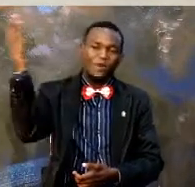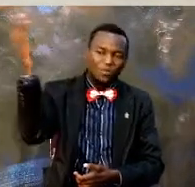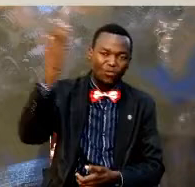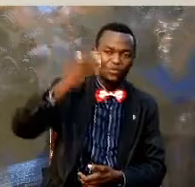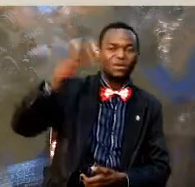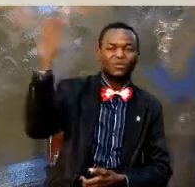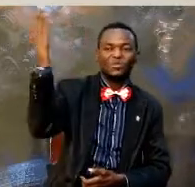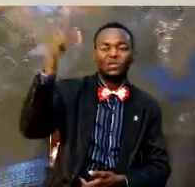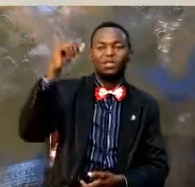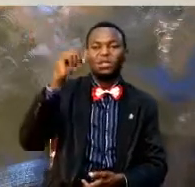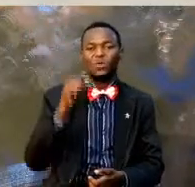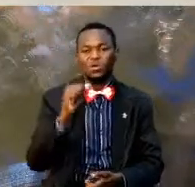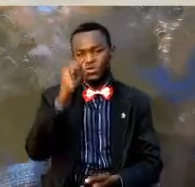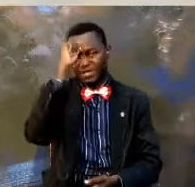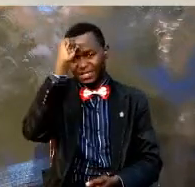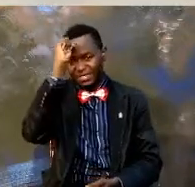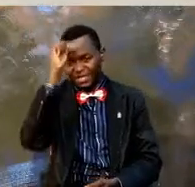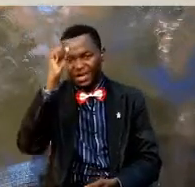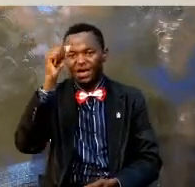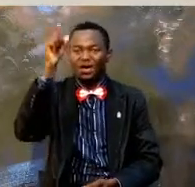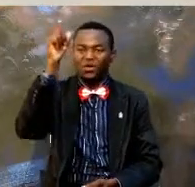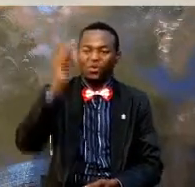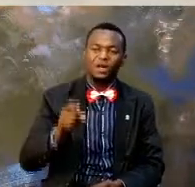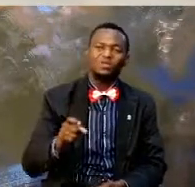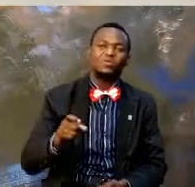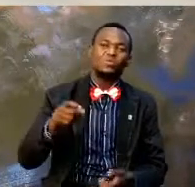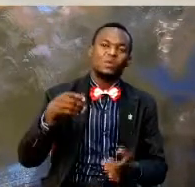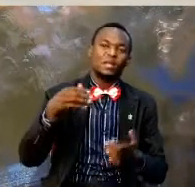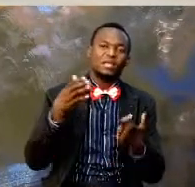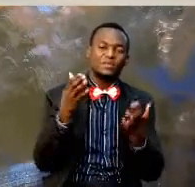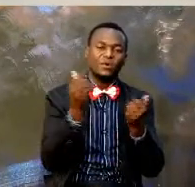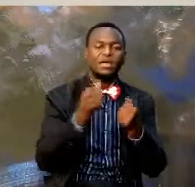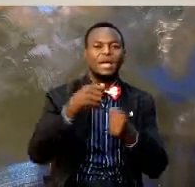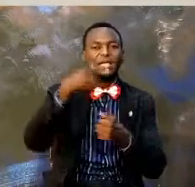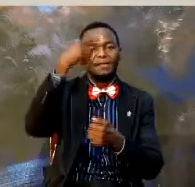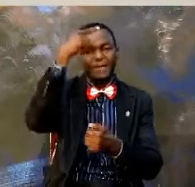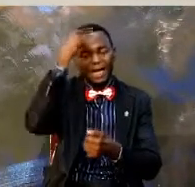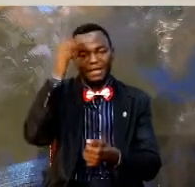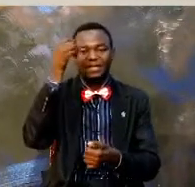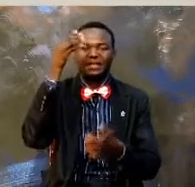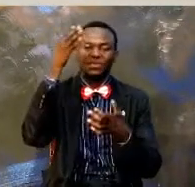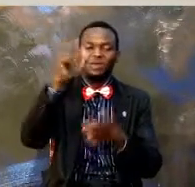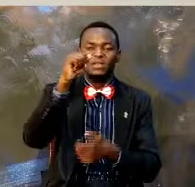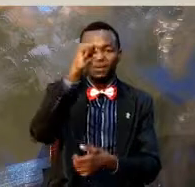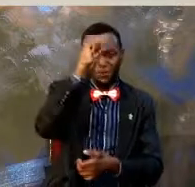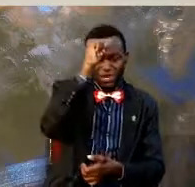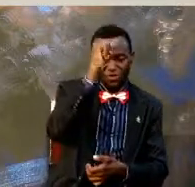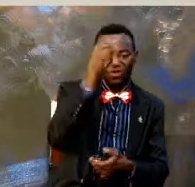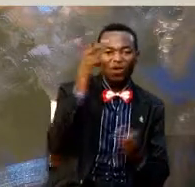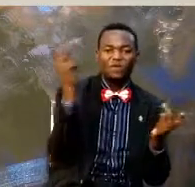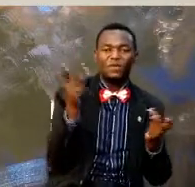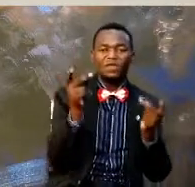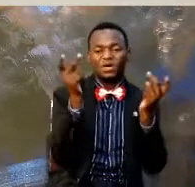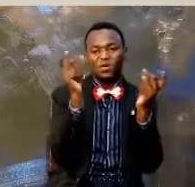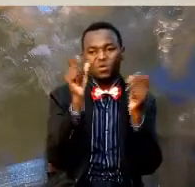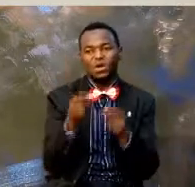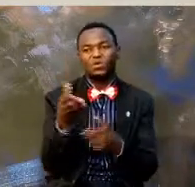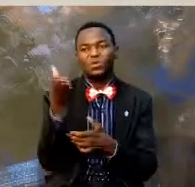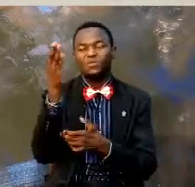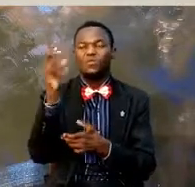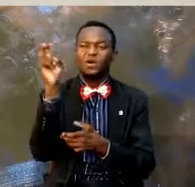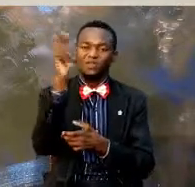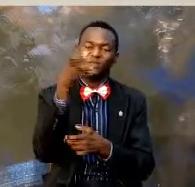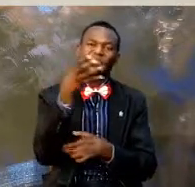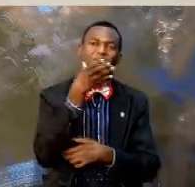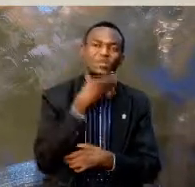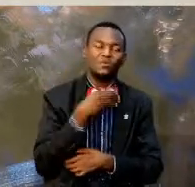India, wakawaeleza baadhi ya kila aina ya imani kule India, iwe ni Hindu, naamu watu wa Mungu wanajaribu kumtafuta Bwana,